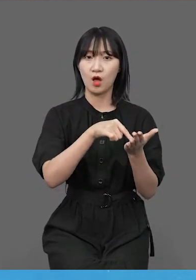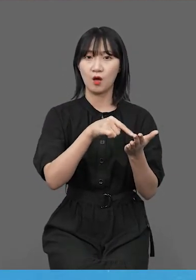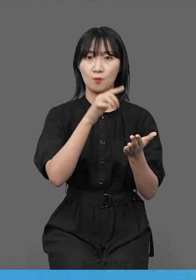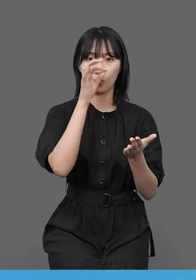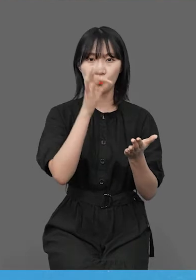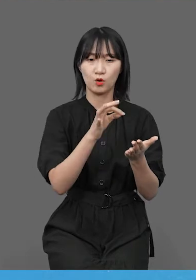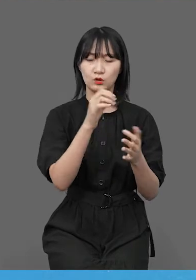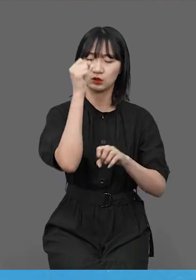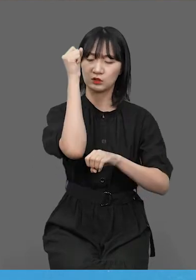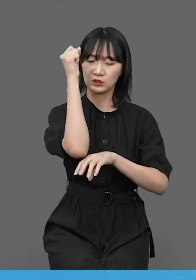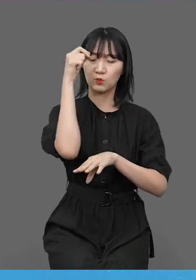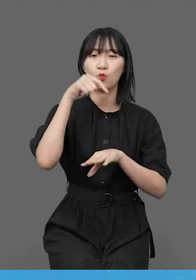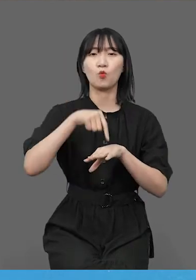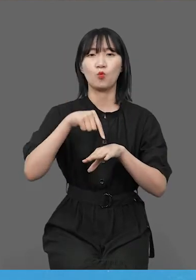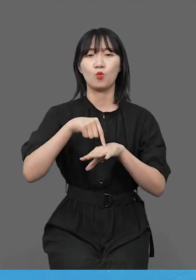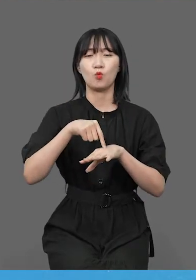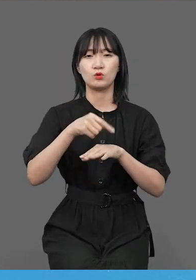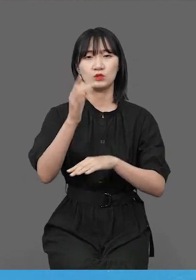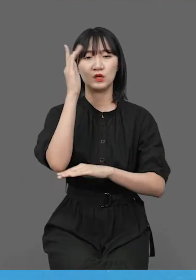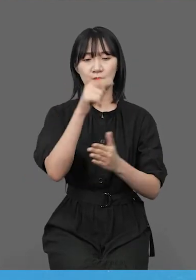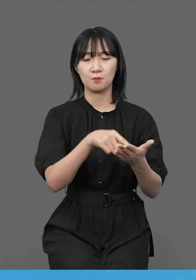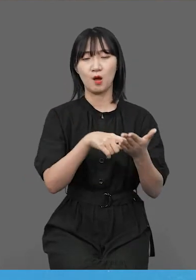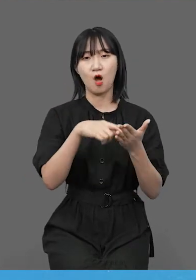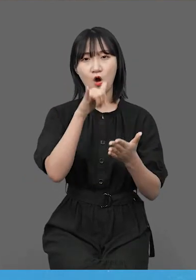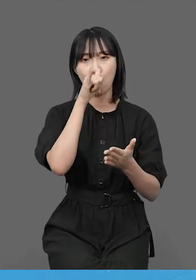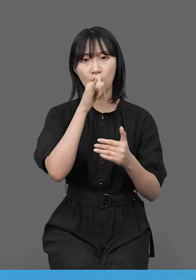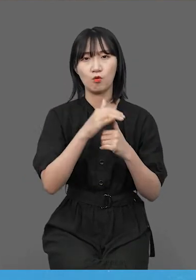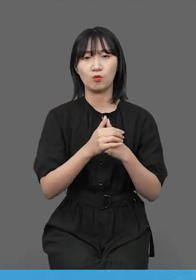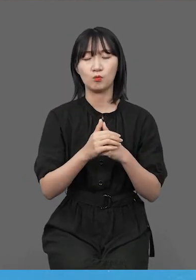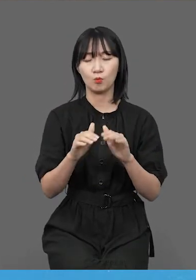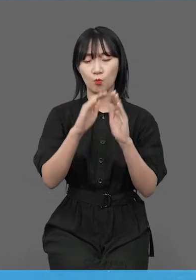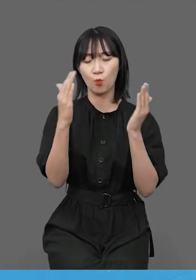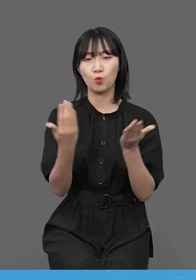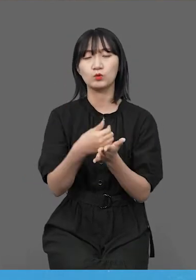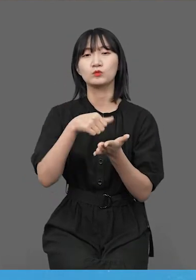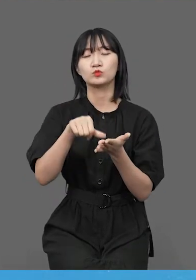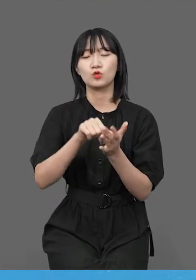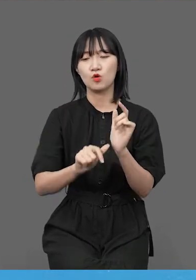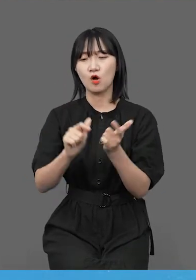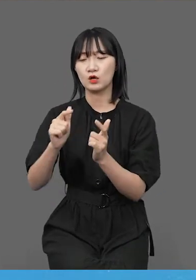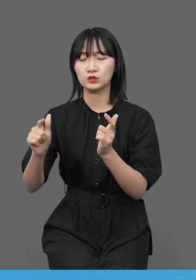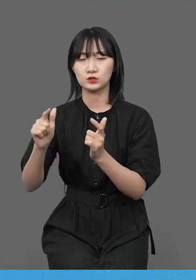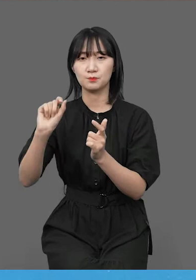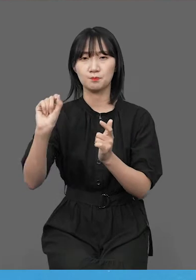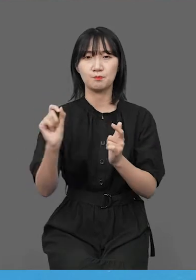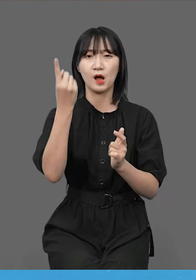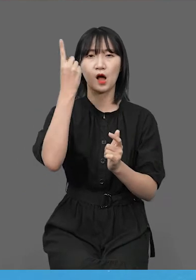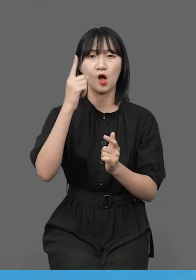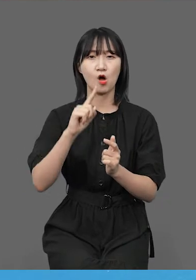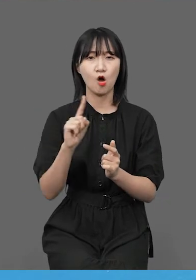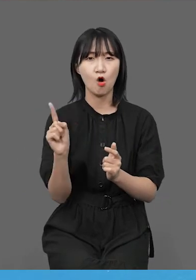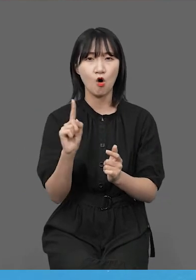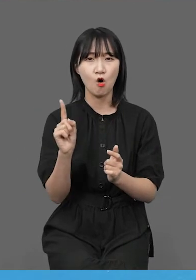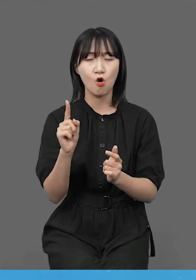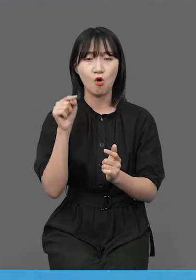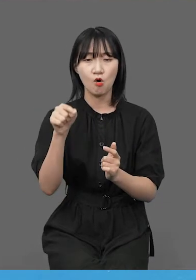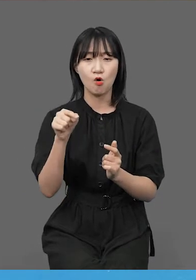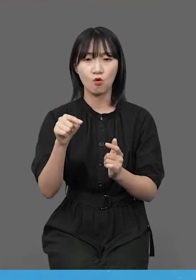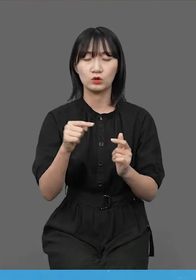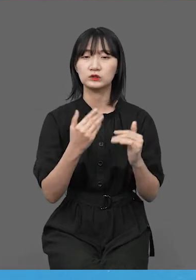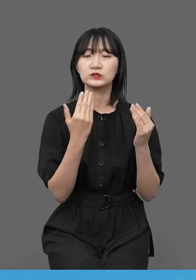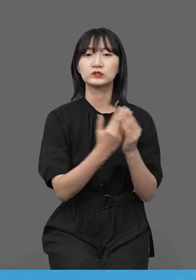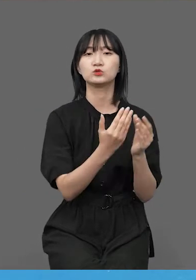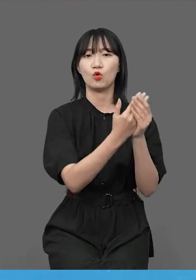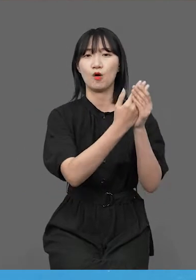기원의 문제들이 나와요. 이 세상의 모든 물질과 생명들이 어디서부터 온 것이냐, 분명하게 이제 진화를